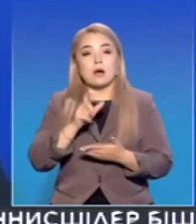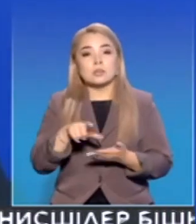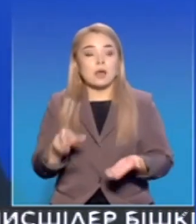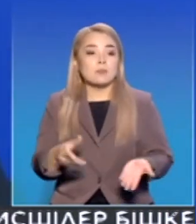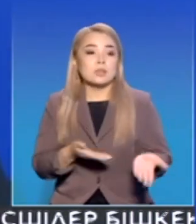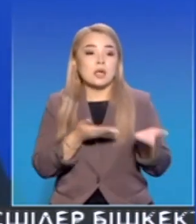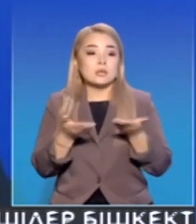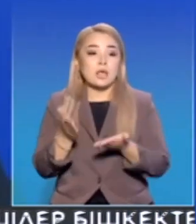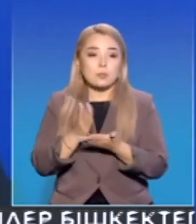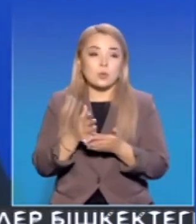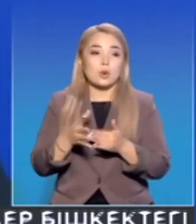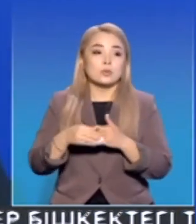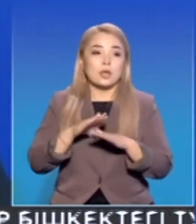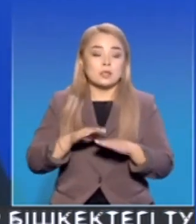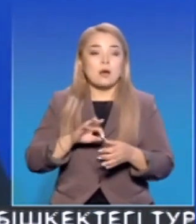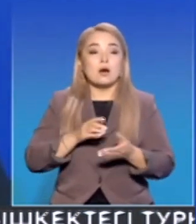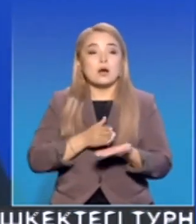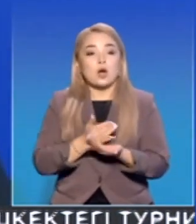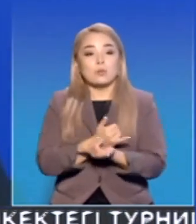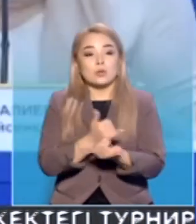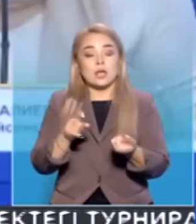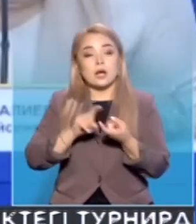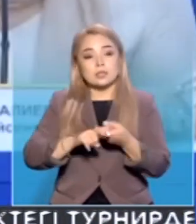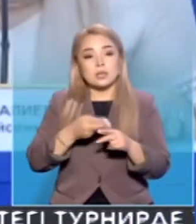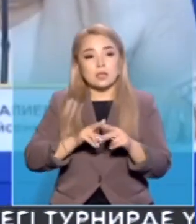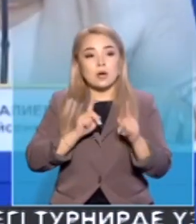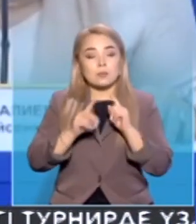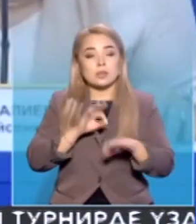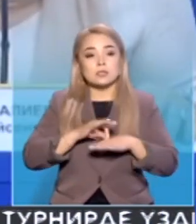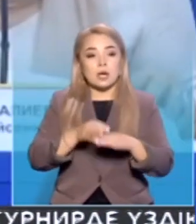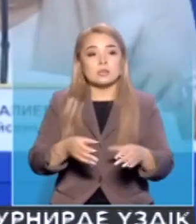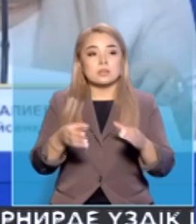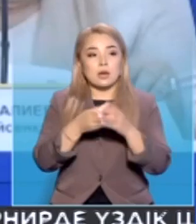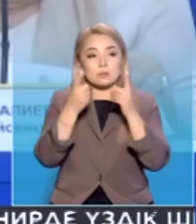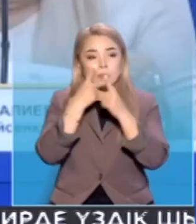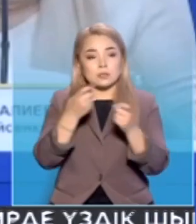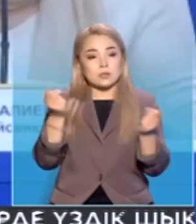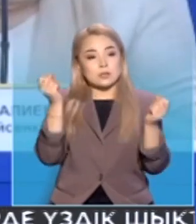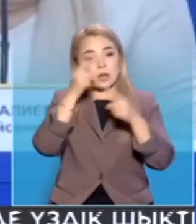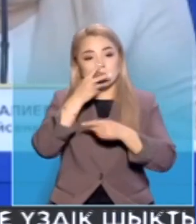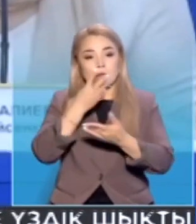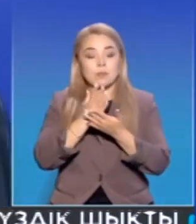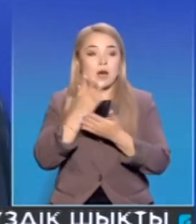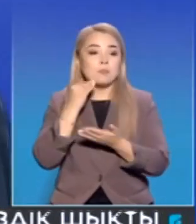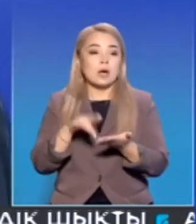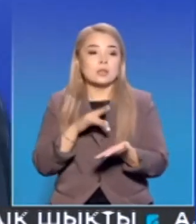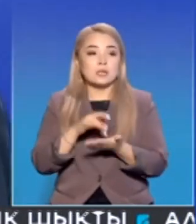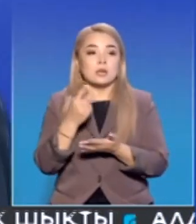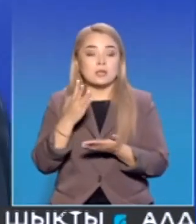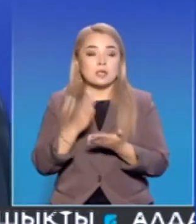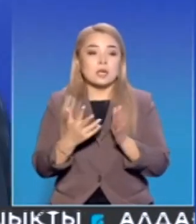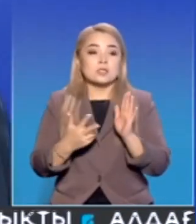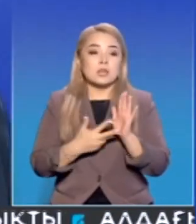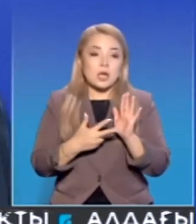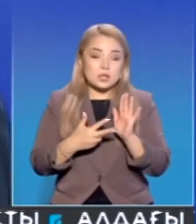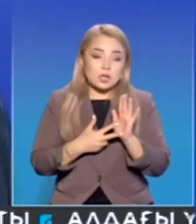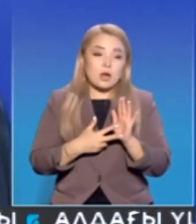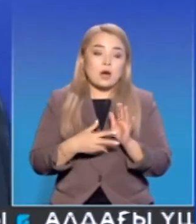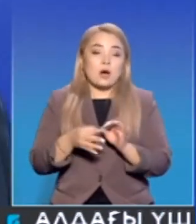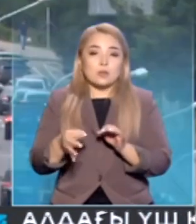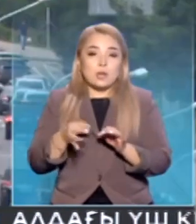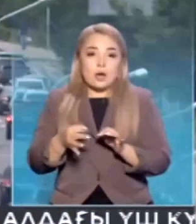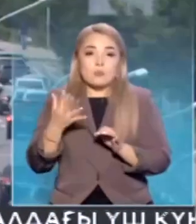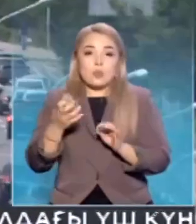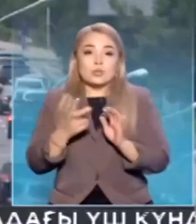Бұл туралы өңірлік коммуникациялар қызметінде өткен баспасөз мәслихатында белгілі болды. Бүгінде Алматыда бір қалалық, 8 аудандық және